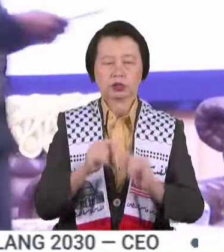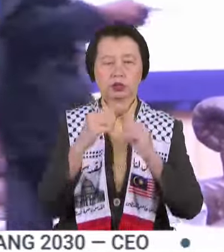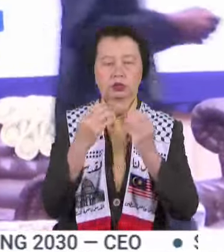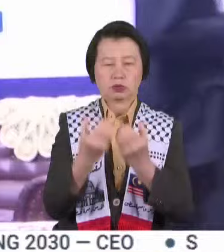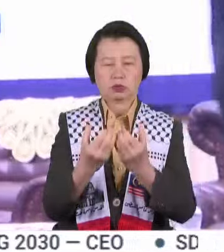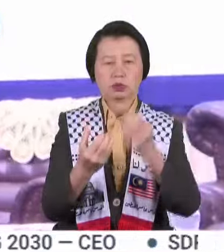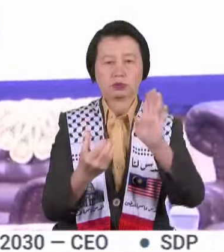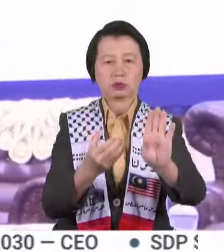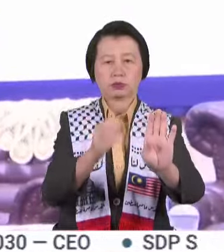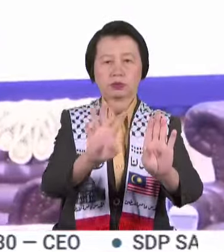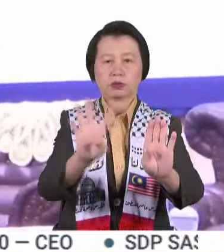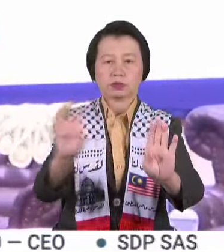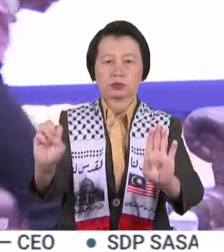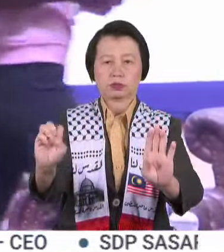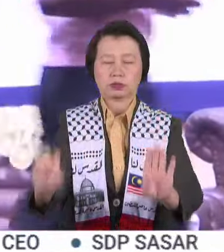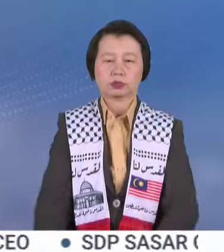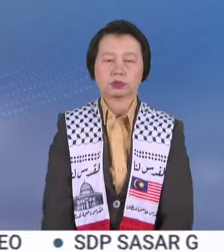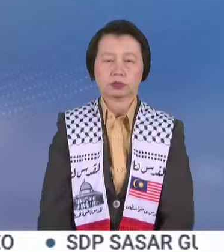B40.